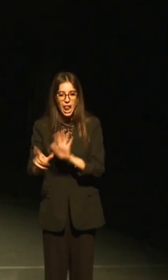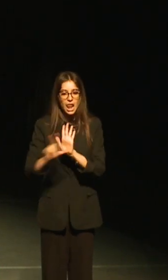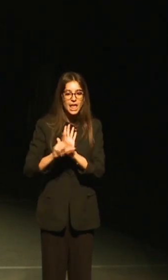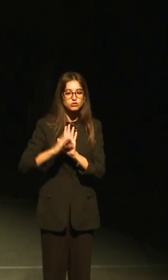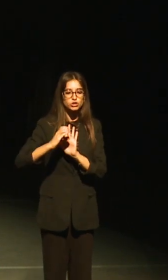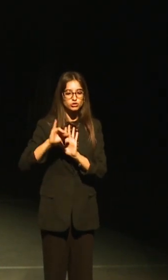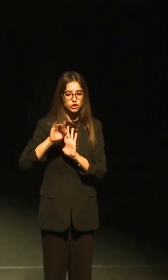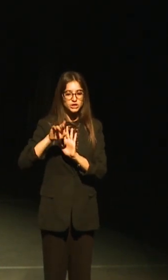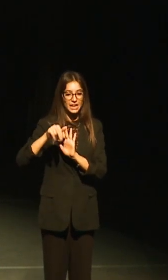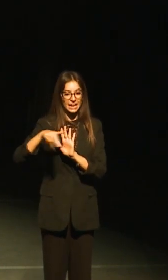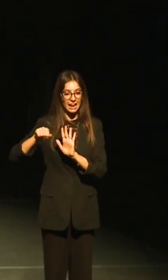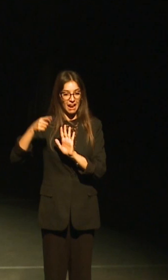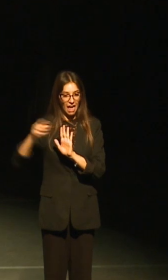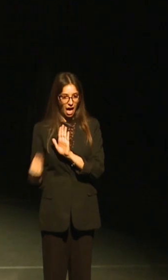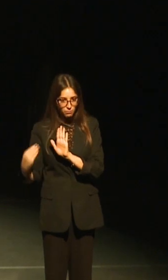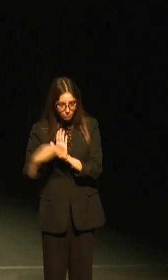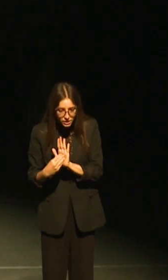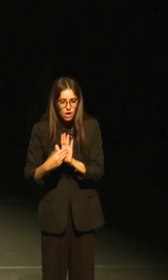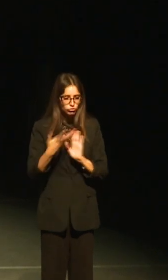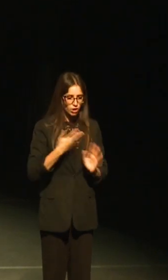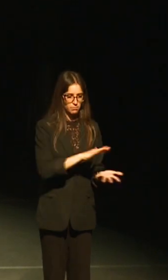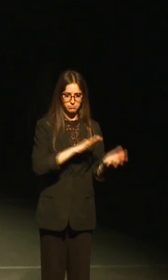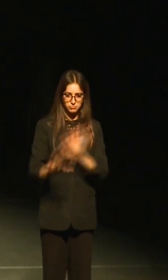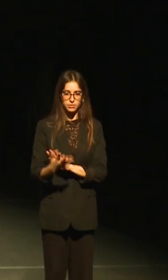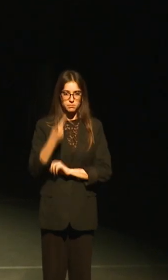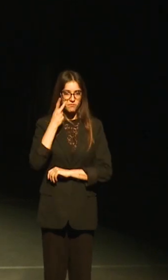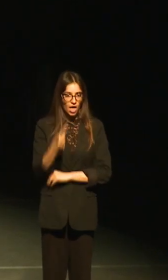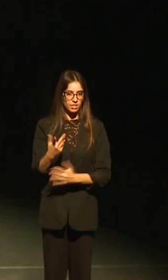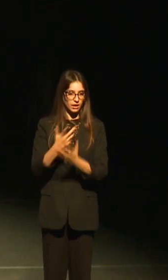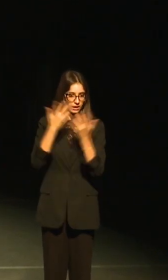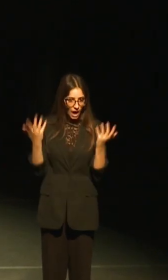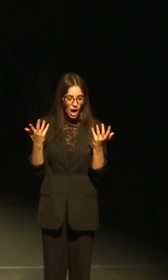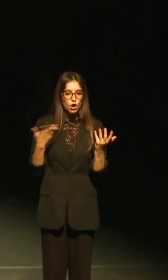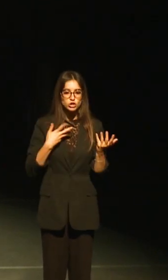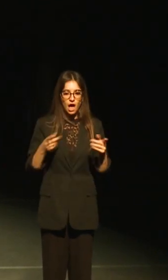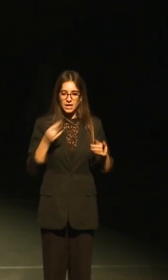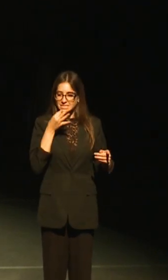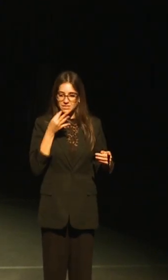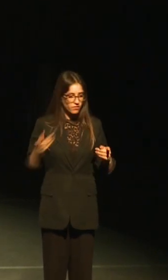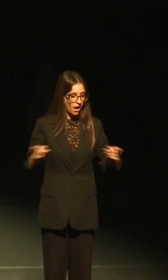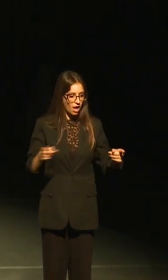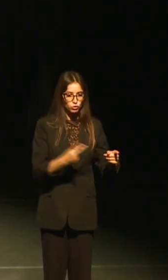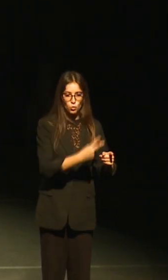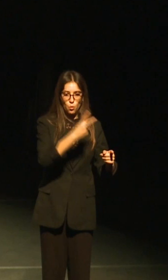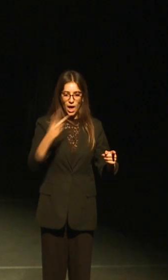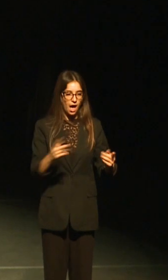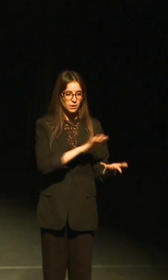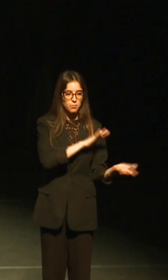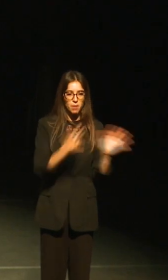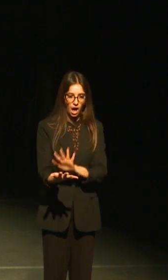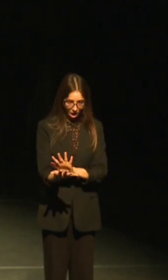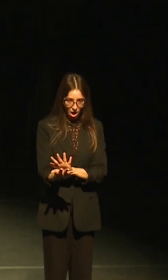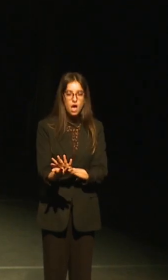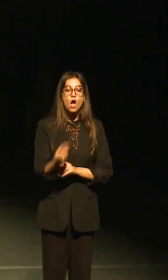dirompente Nel senso che nel giro di un paio d'anni sono completamente cambiate le cose quando io ho iniziato appunto a trattare